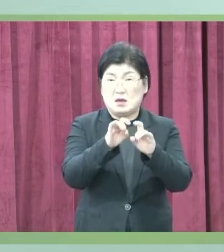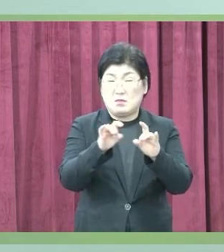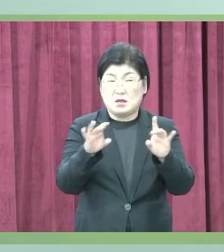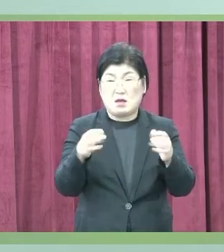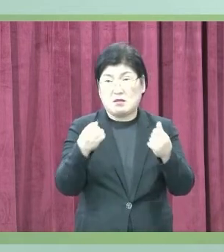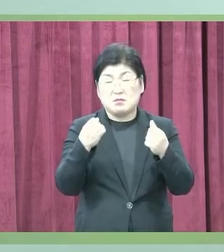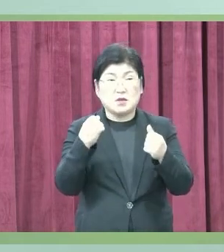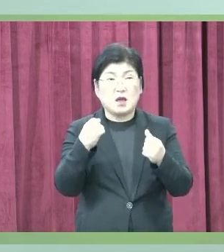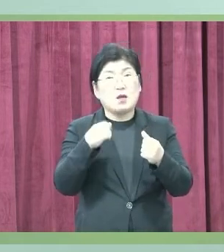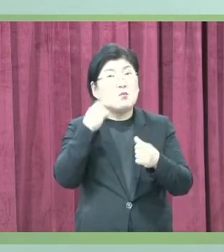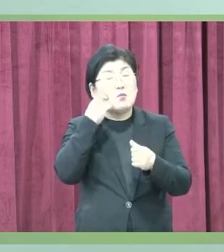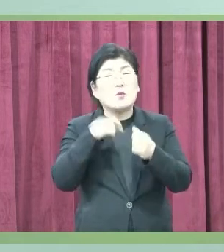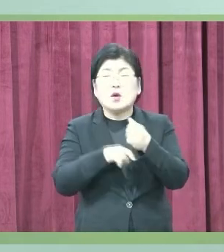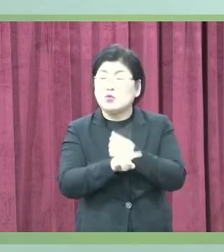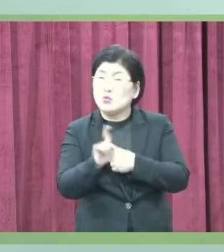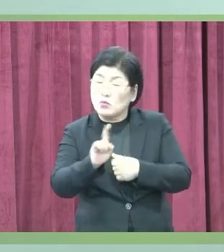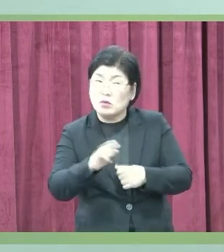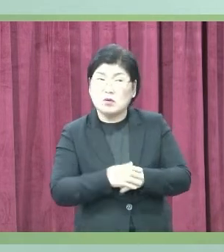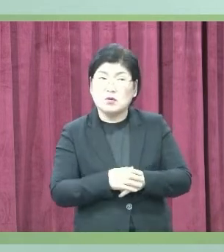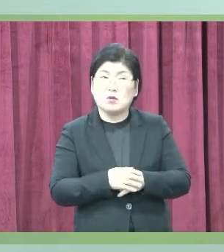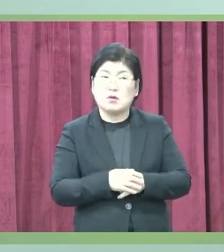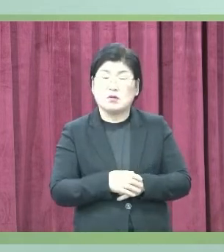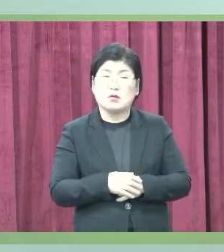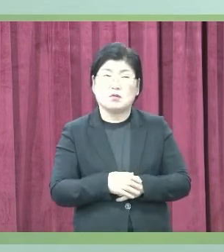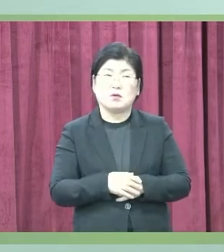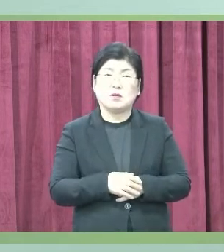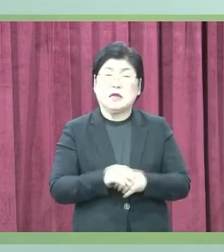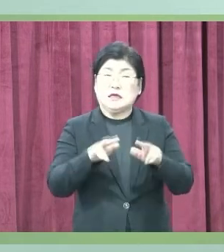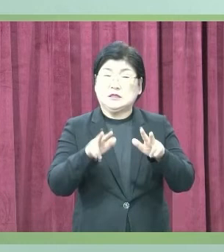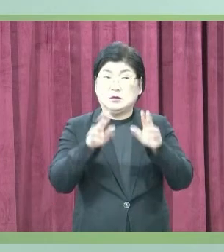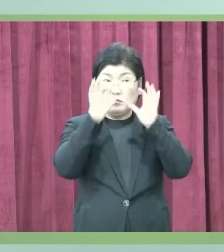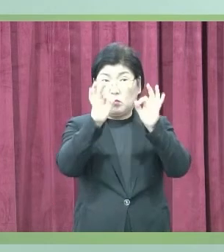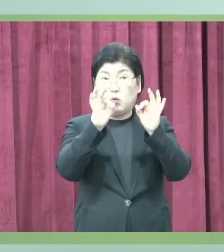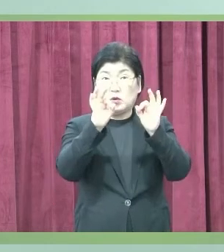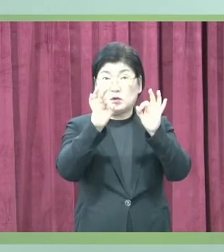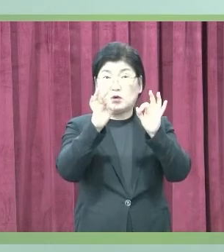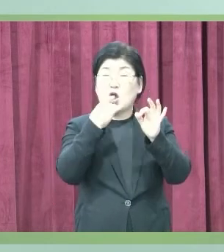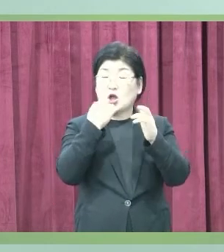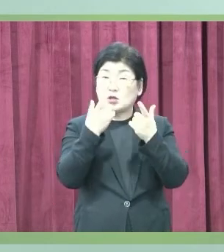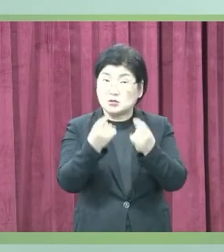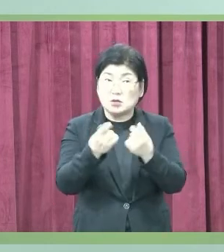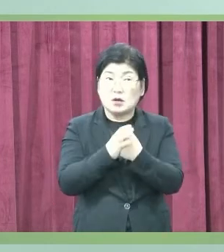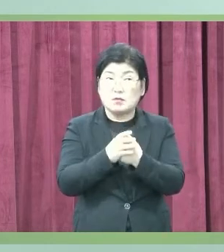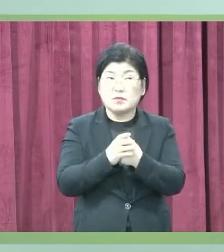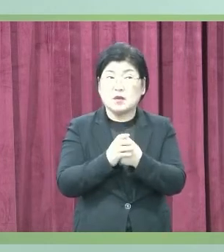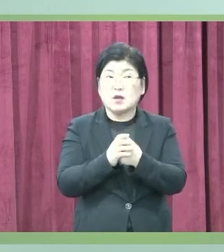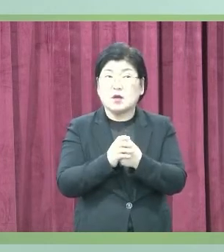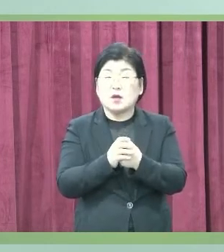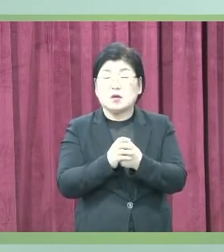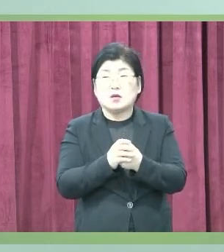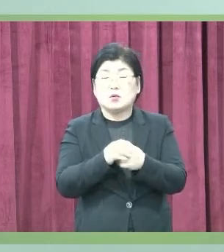검진을 받지 않는 이유를 좀 살펴봤습니다. 상위만 가져왔는데요. 지금 보이는 것처럼 외부